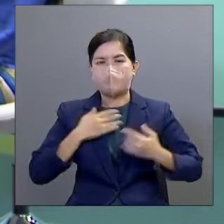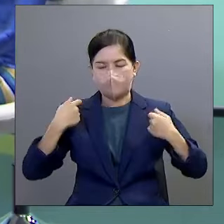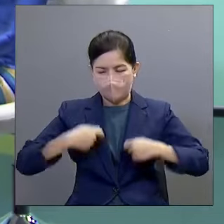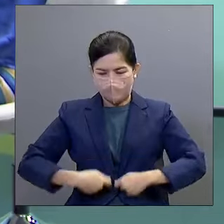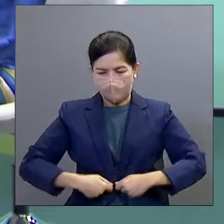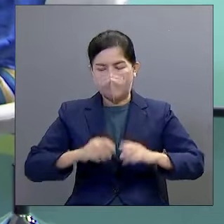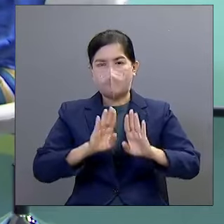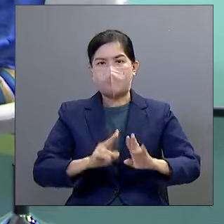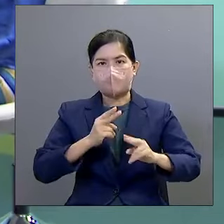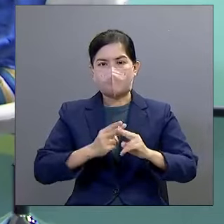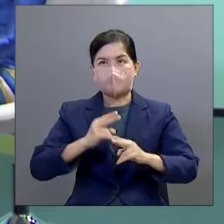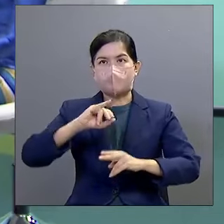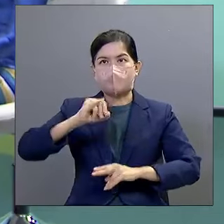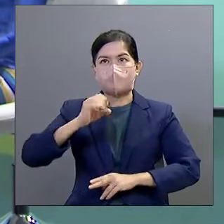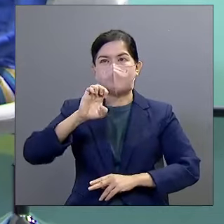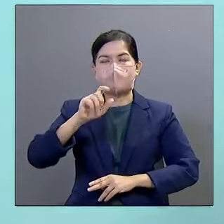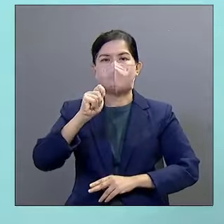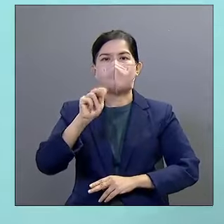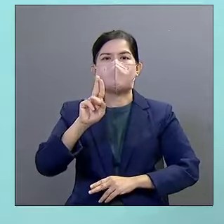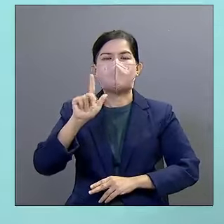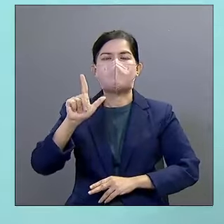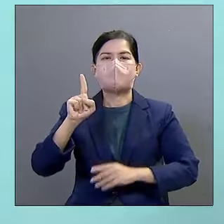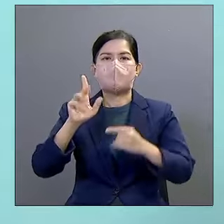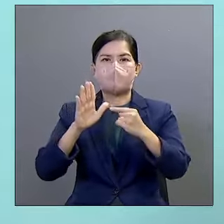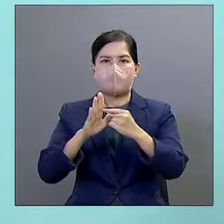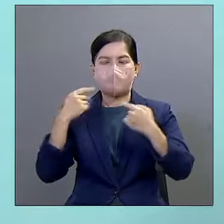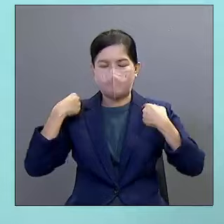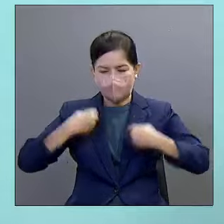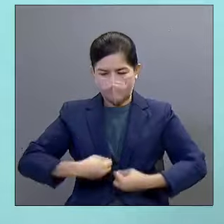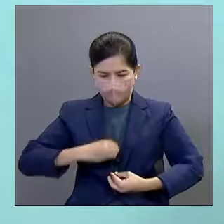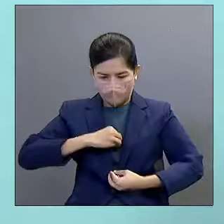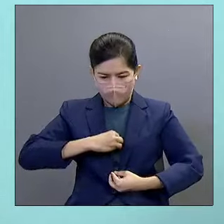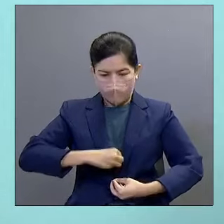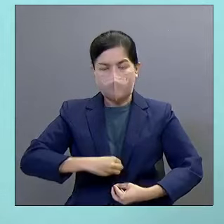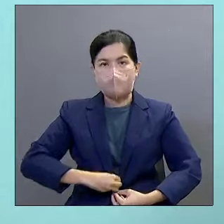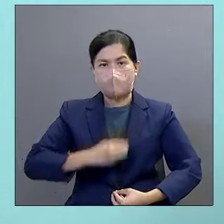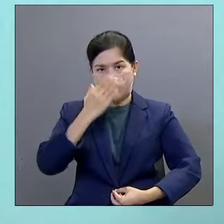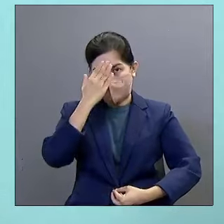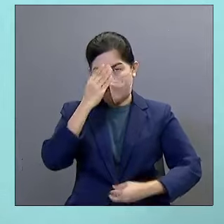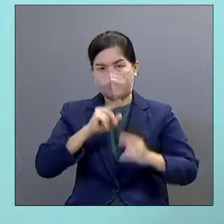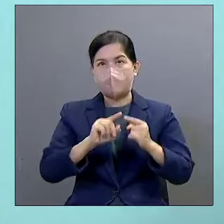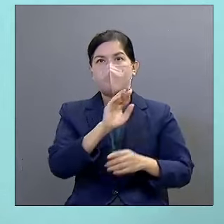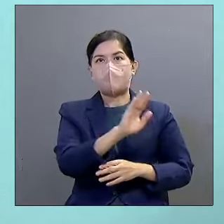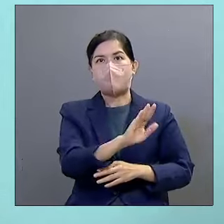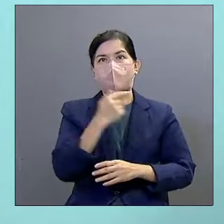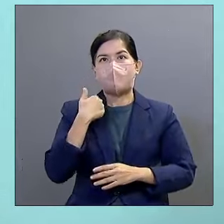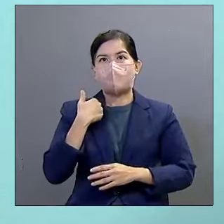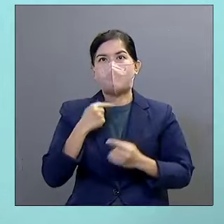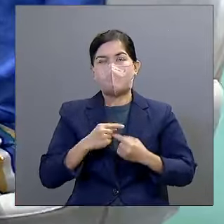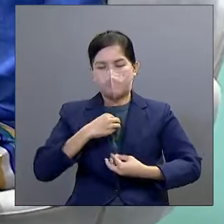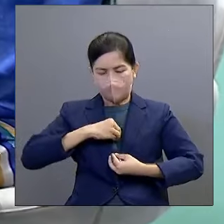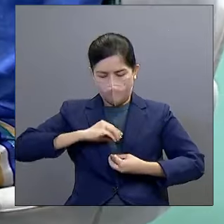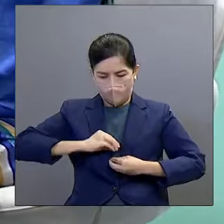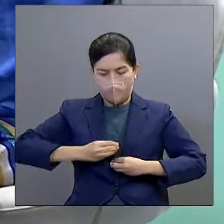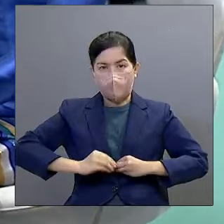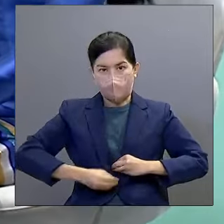็ คือจะเป็นเสื้อกระดุมหน้านะคะสวมใส่ผ้าถุงนะคะส่วนพี่ปูเป้เนี่ยจะคนละแบบกับยุ้ยนะของยุ้ยคือจิรดาคือมีกระดุมของพี่ปู